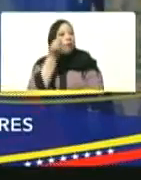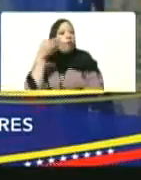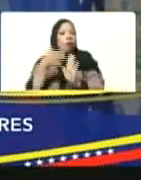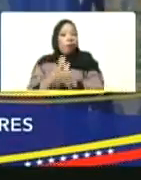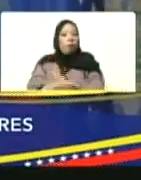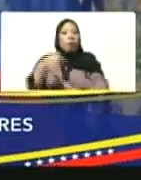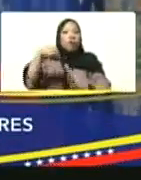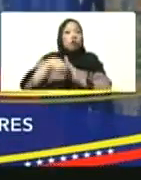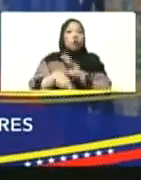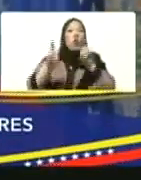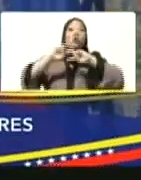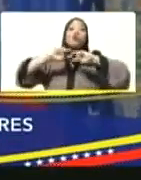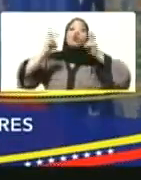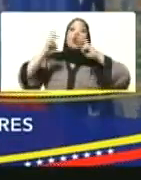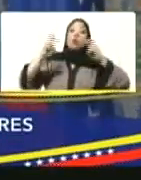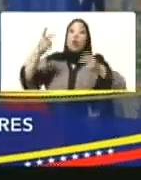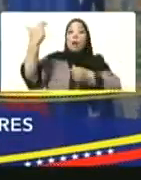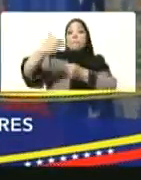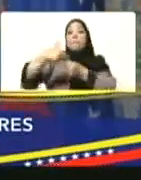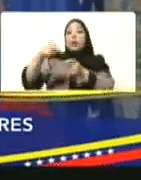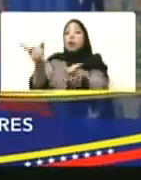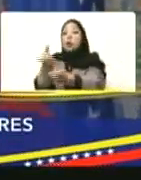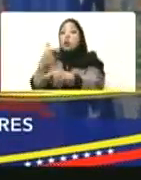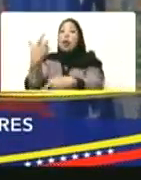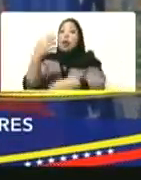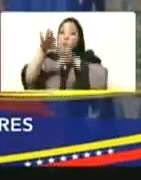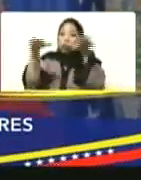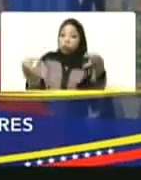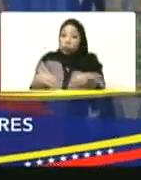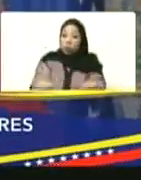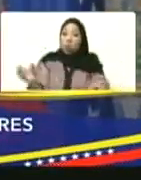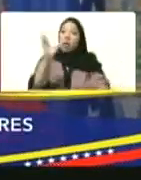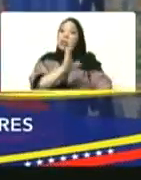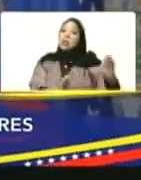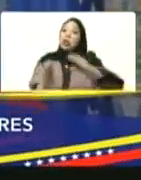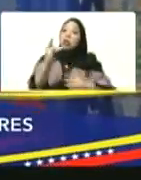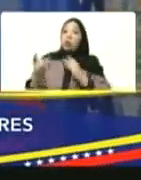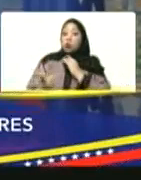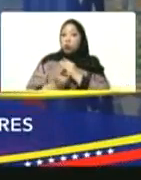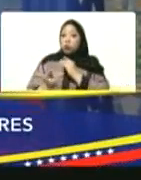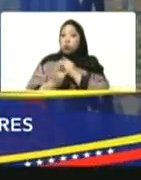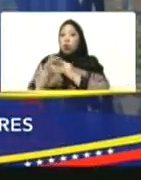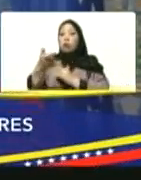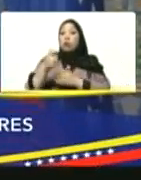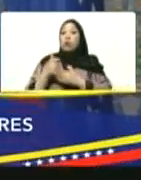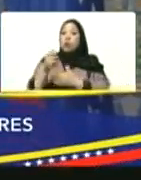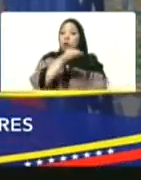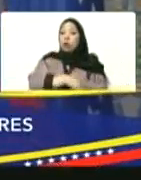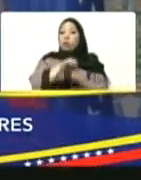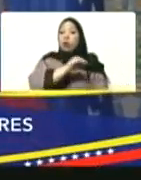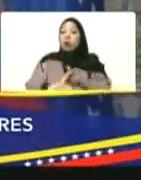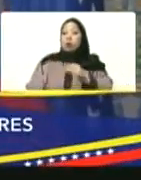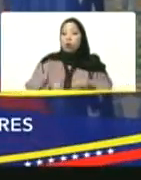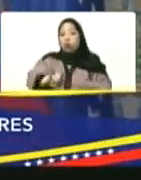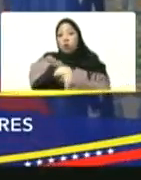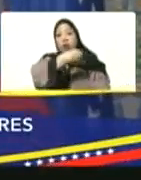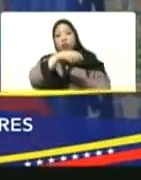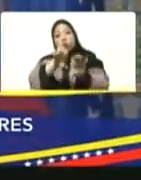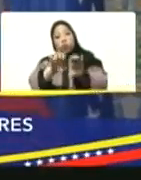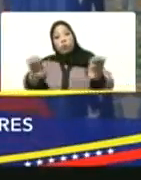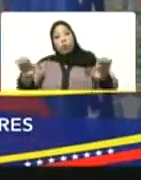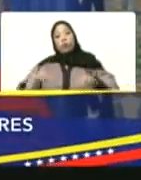sur l'énergie, le pétrole, le gaz, l'agriculture, la science, la technologie et l'enseignement supérieur. Hemos